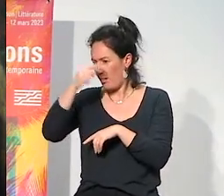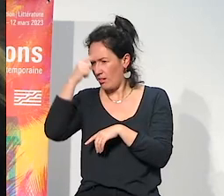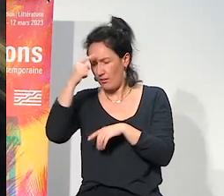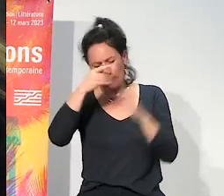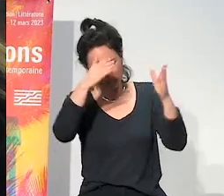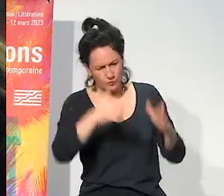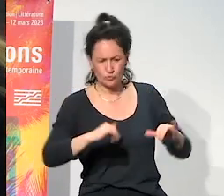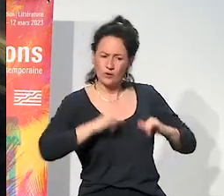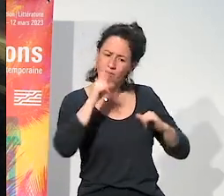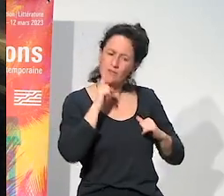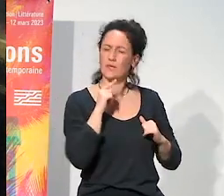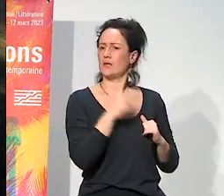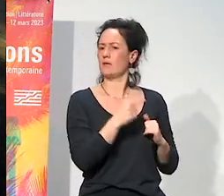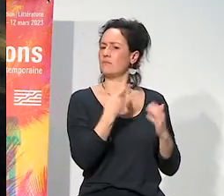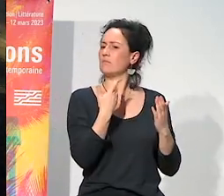fille comme